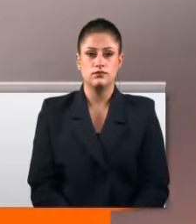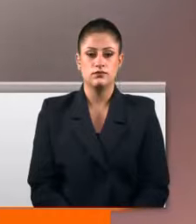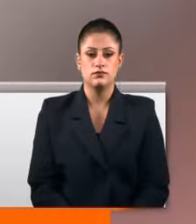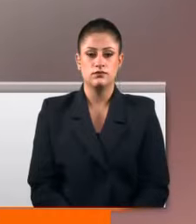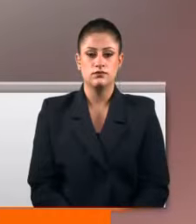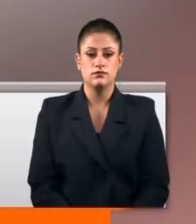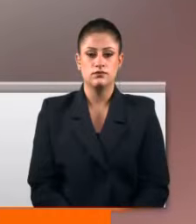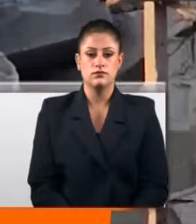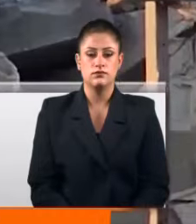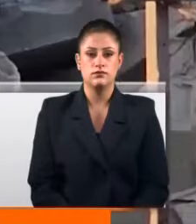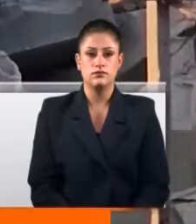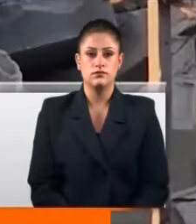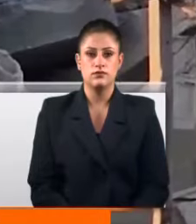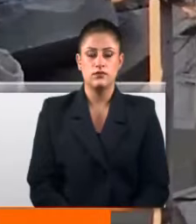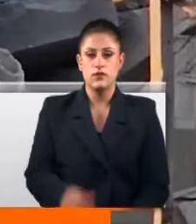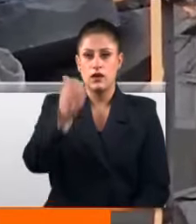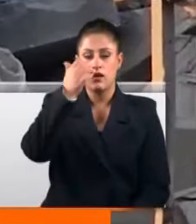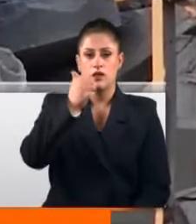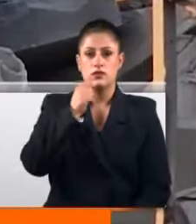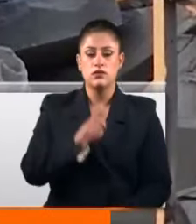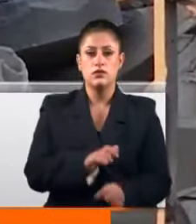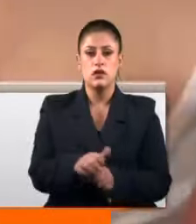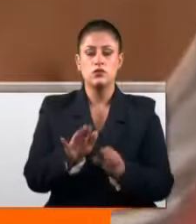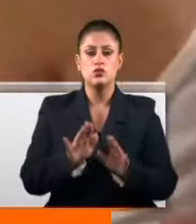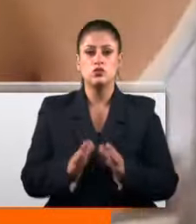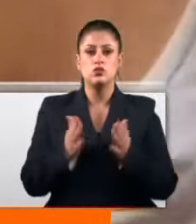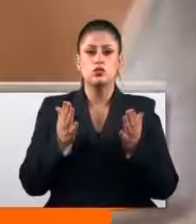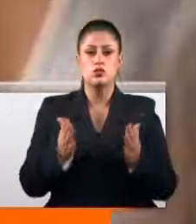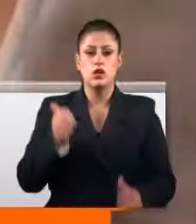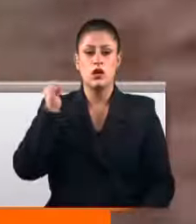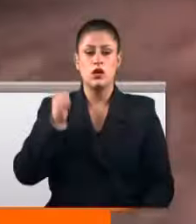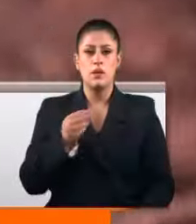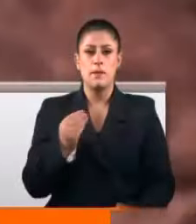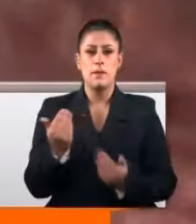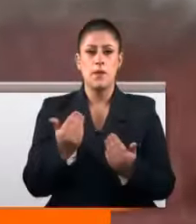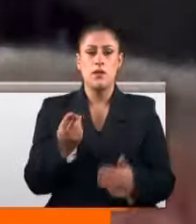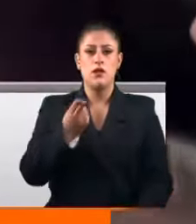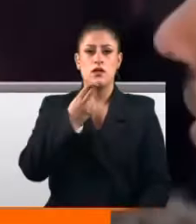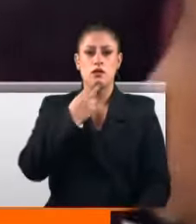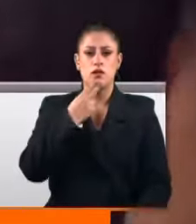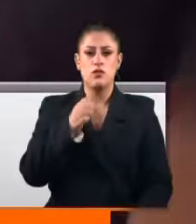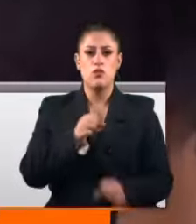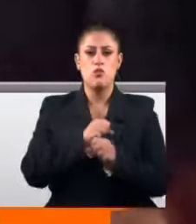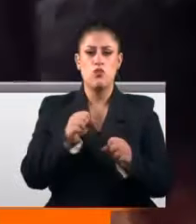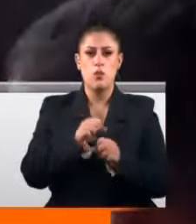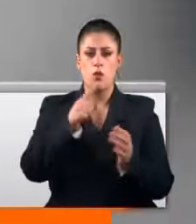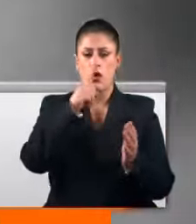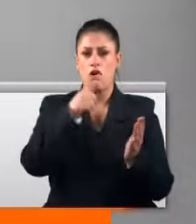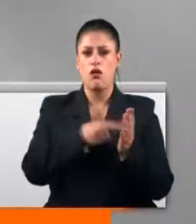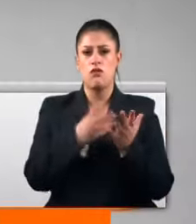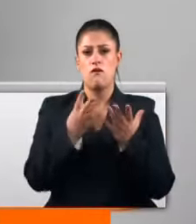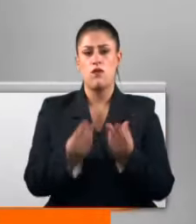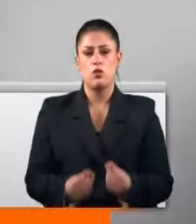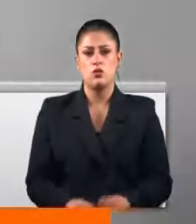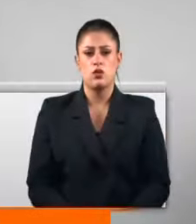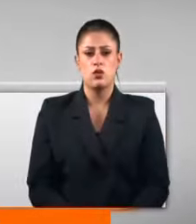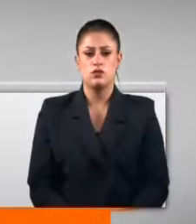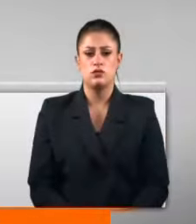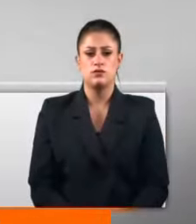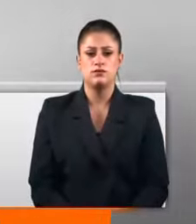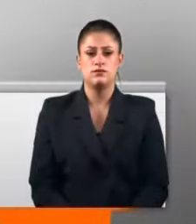Kalbim öldü. Gazze'de katliam durmuyor. Her gün bebekler, kadınlar bombaların hedefi oluyor.